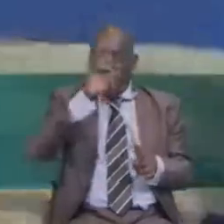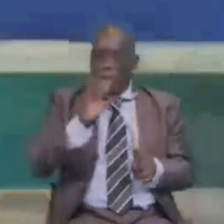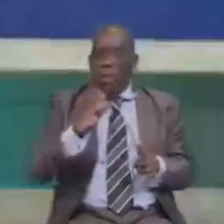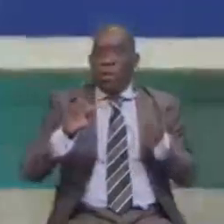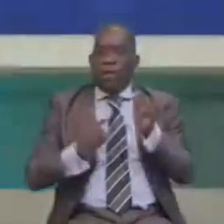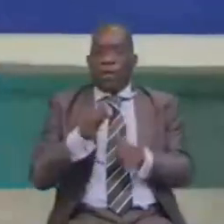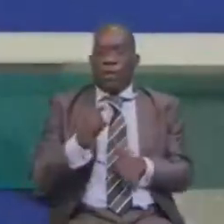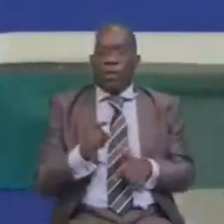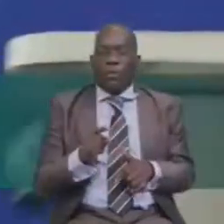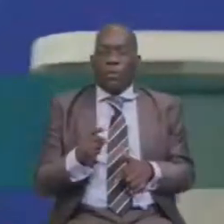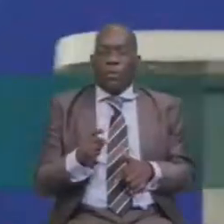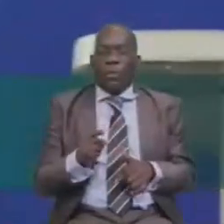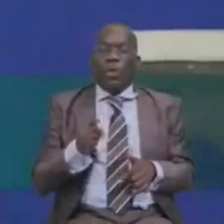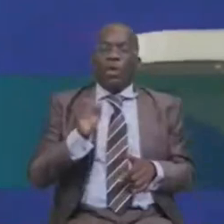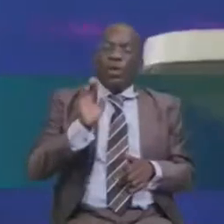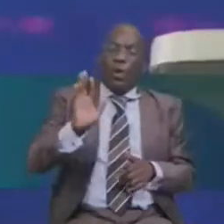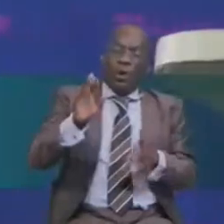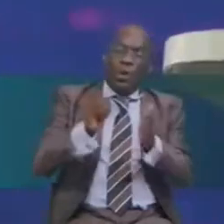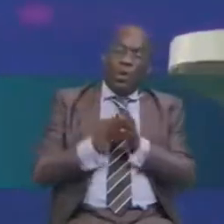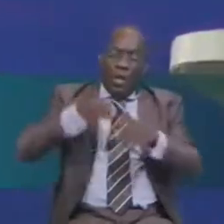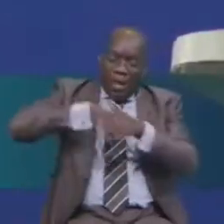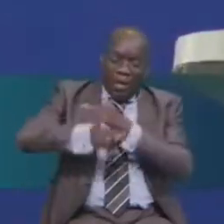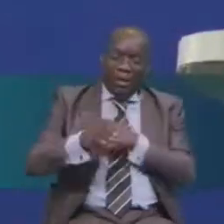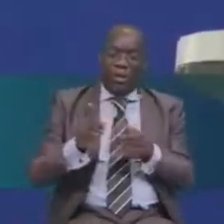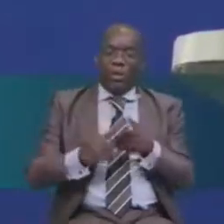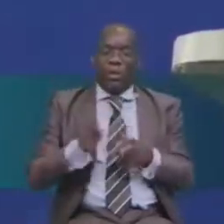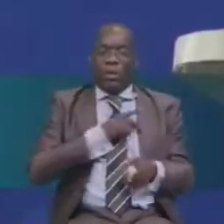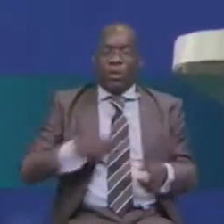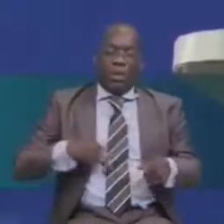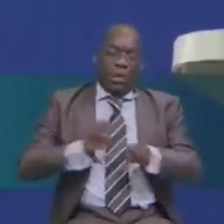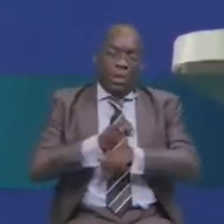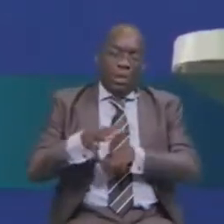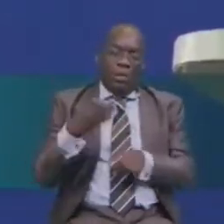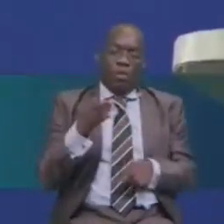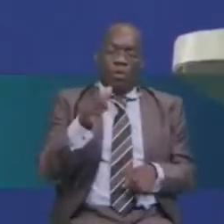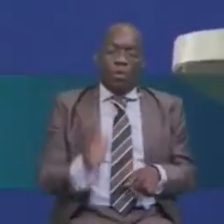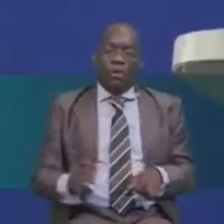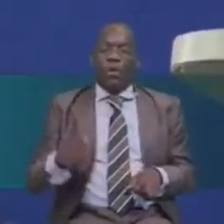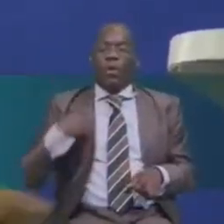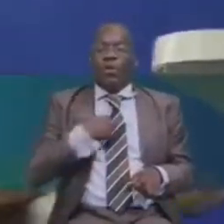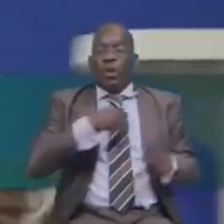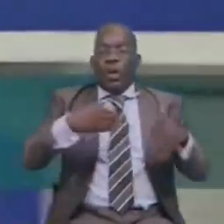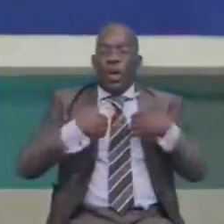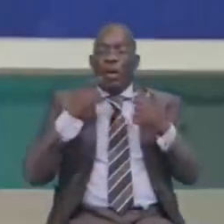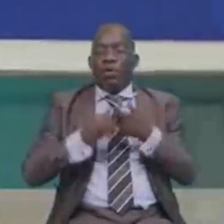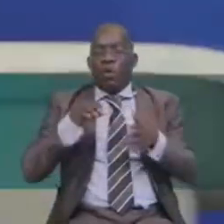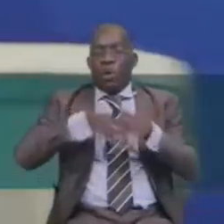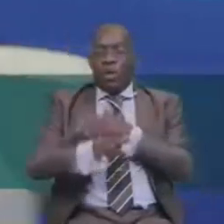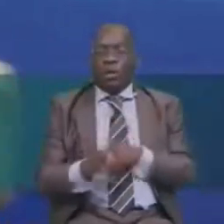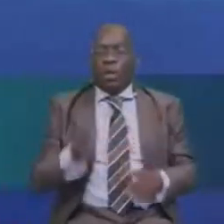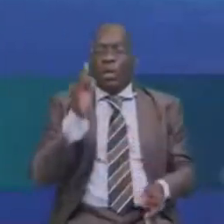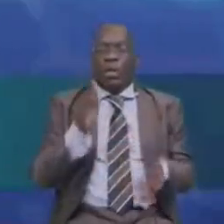l'entrée, votre entrée vous-même dans le royaume de Dieu. Nous devons entrer. Et si nous n'entrons